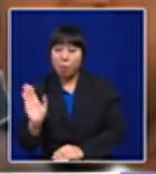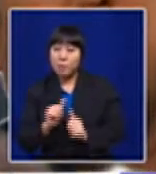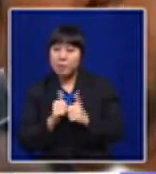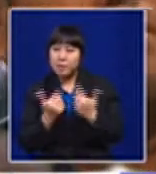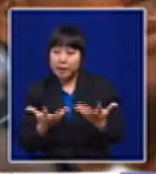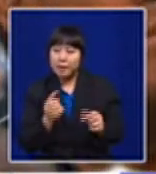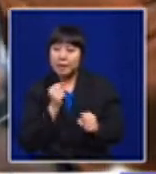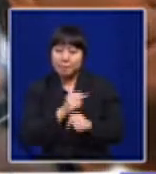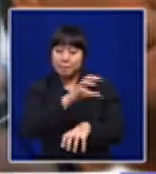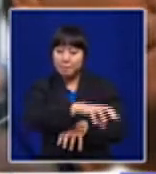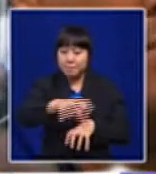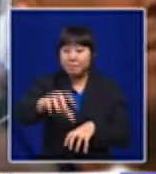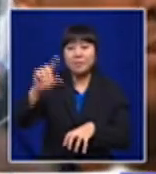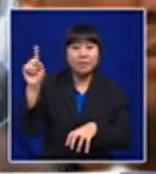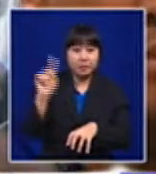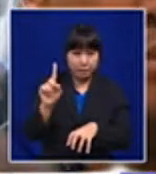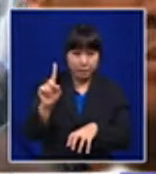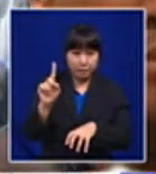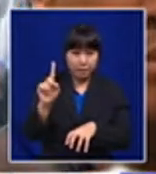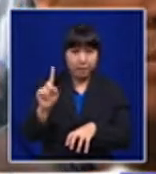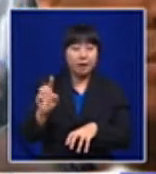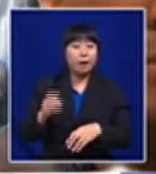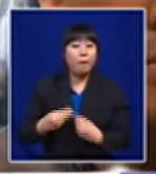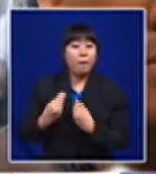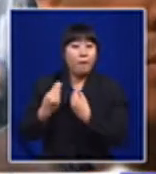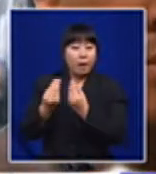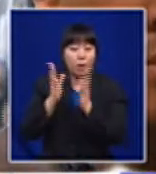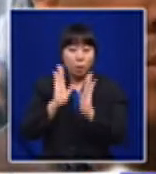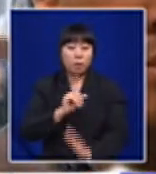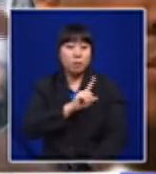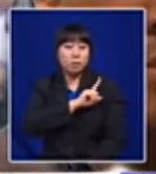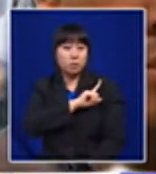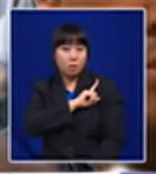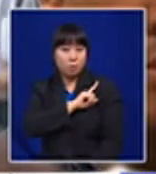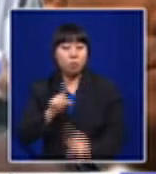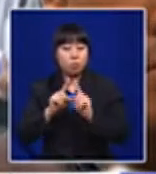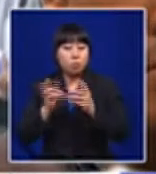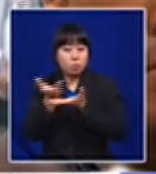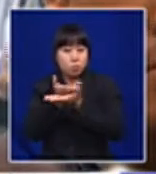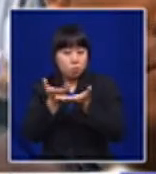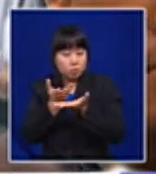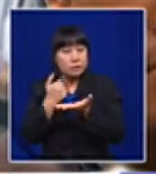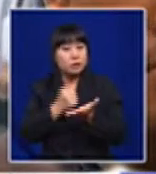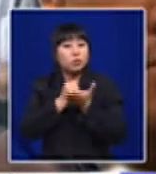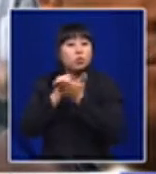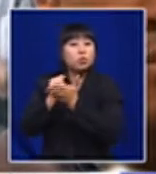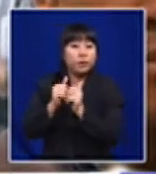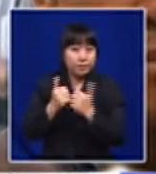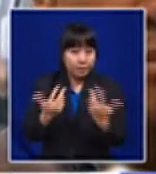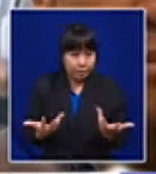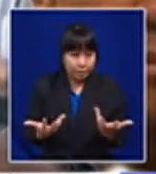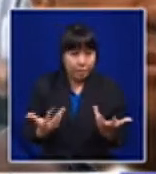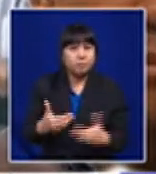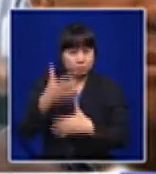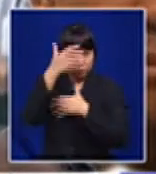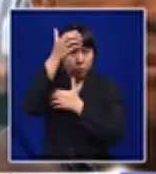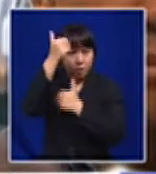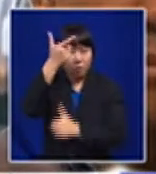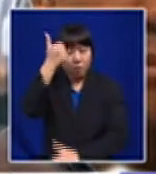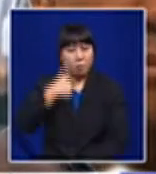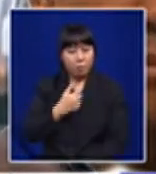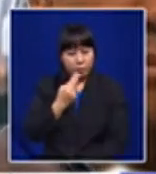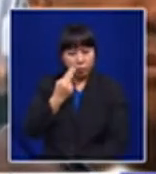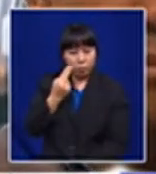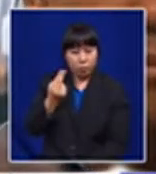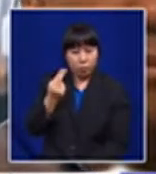ไงจะทำที่ไหนนะครับแล้วก็จะให้ทางผู้เกี่ยวข้องเนี่ยได้หารือร่วมกันว่าจะช่วยเขาได้ยังไงน่าสนใจนะครับเพราะผมสังเกตว่